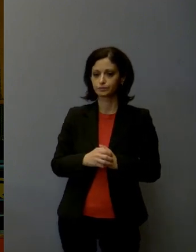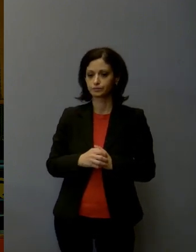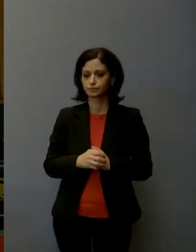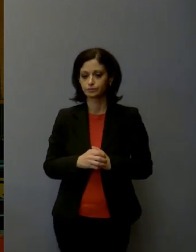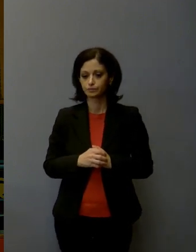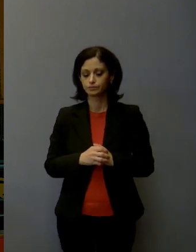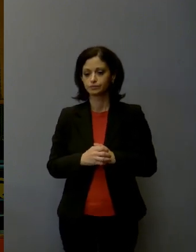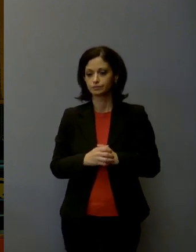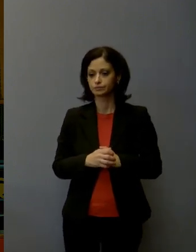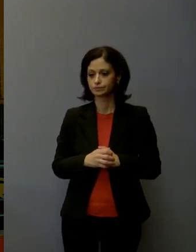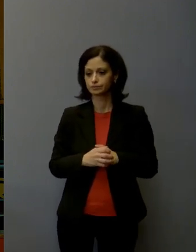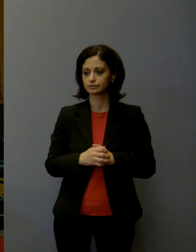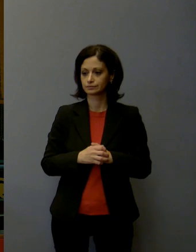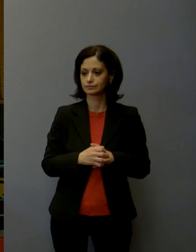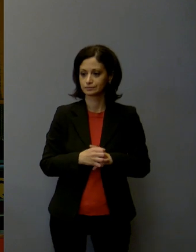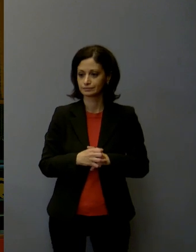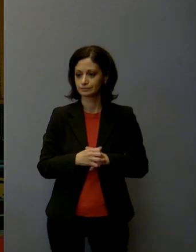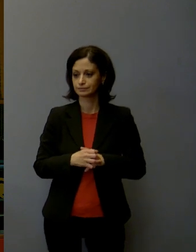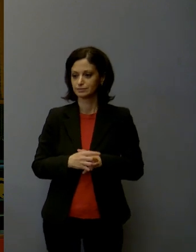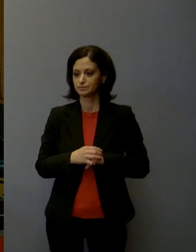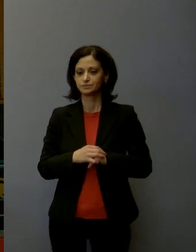no Dopodiché allora